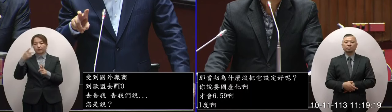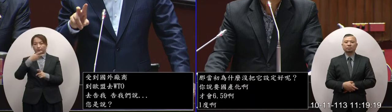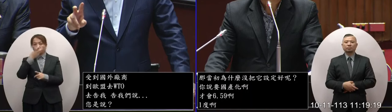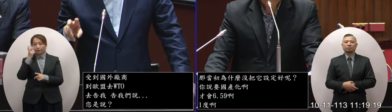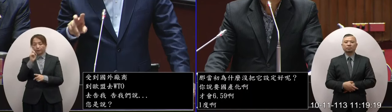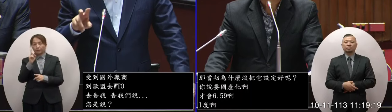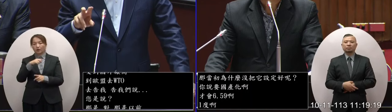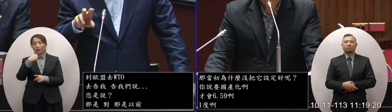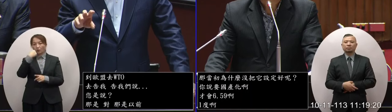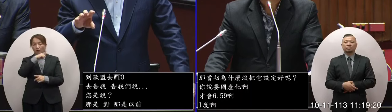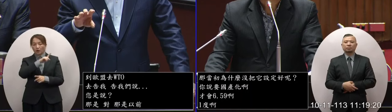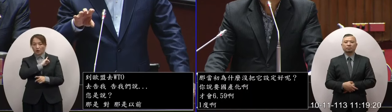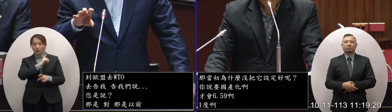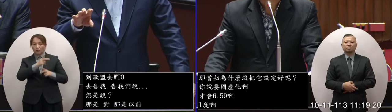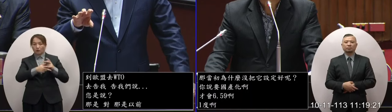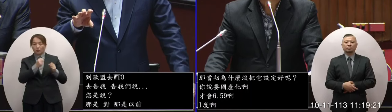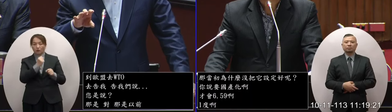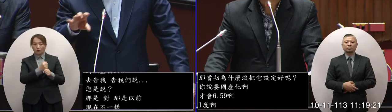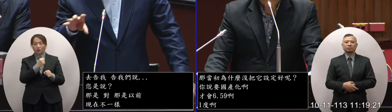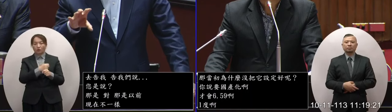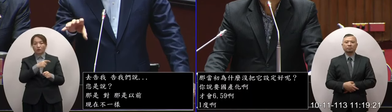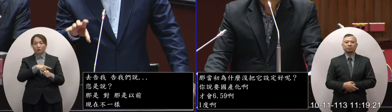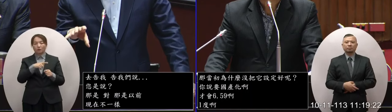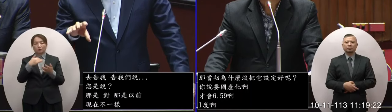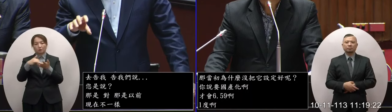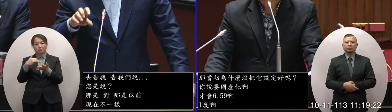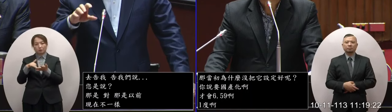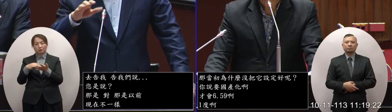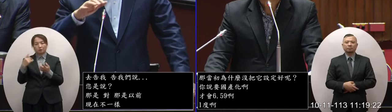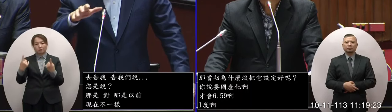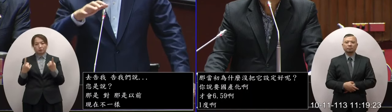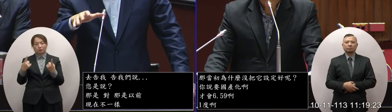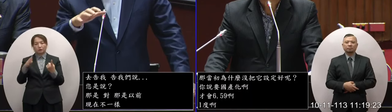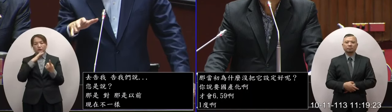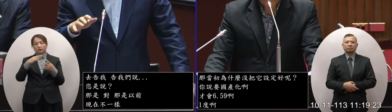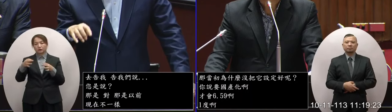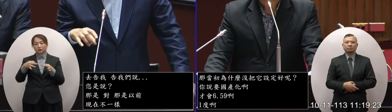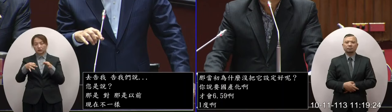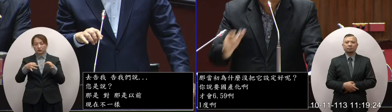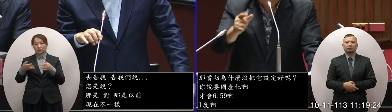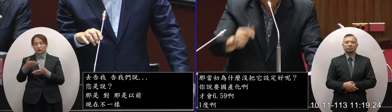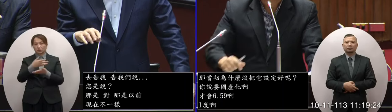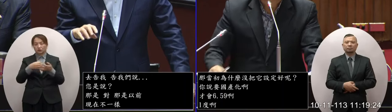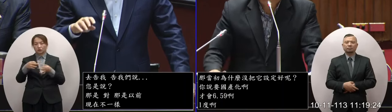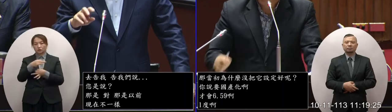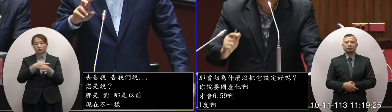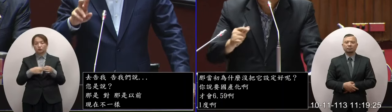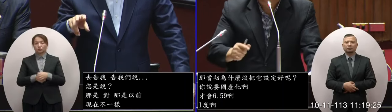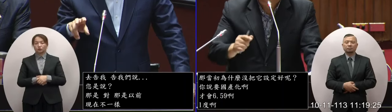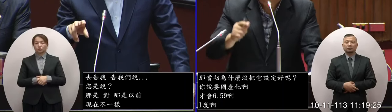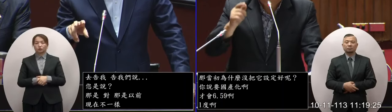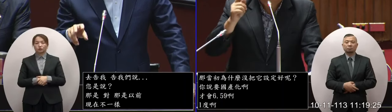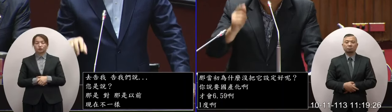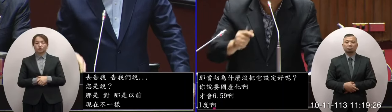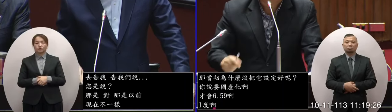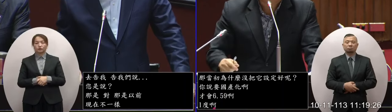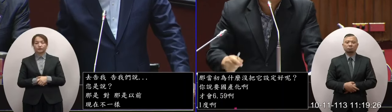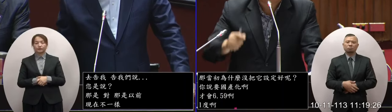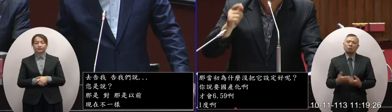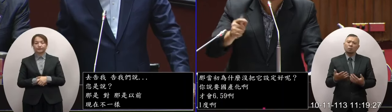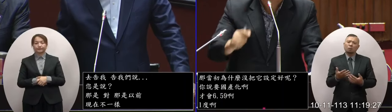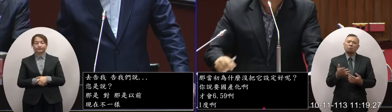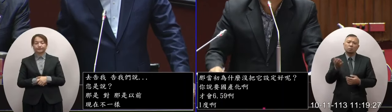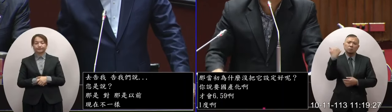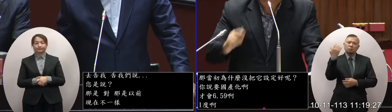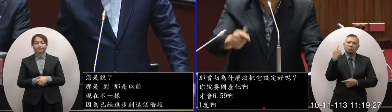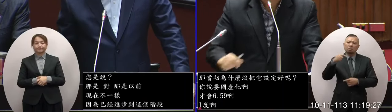现说这个国产化是这个对他们来讲，这个在交易上面，他们 那不然的话，为什么不公开